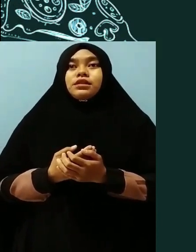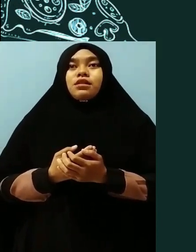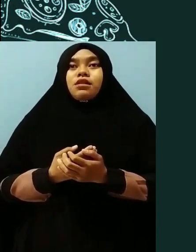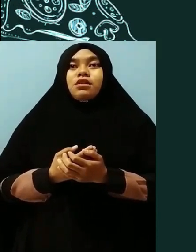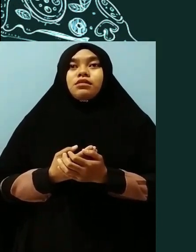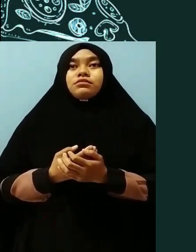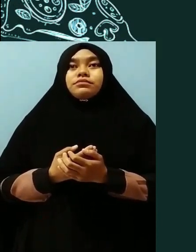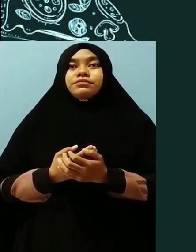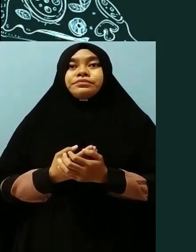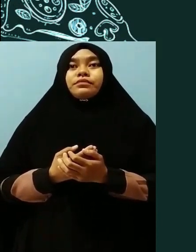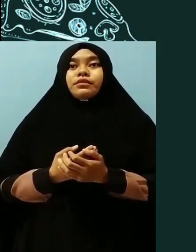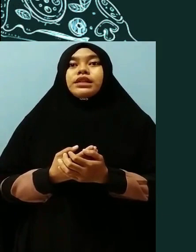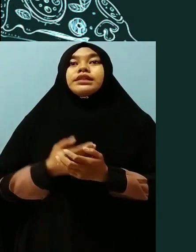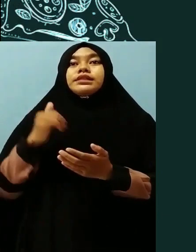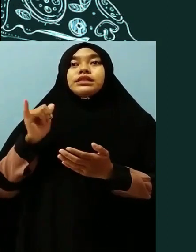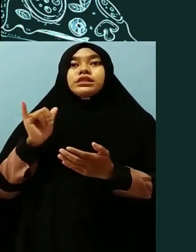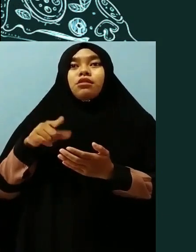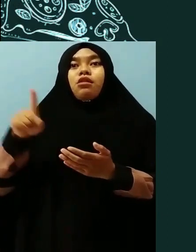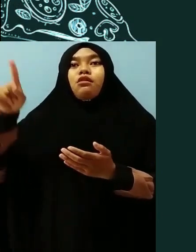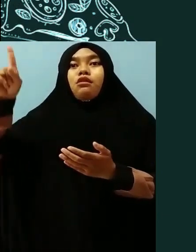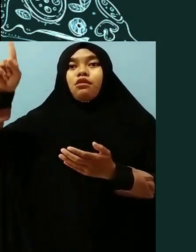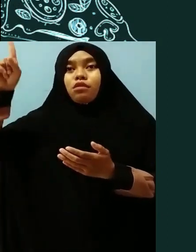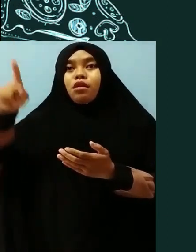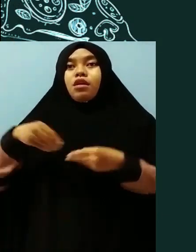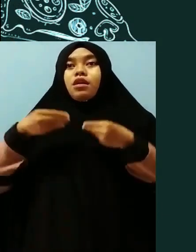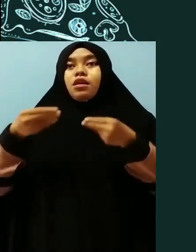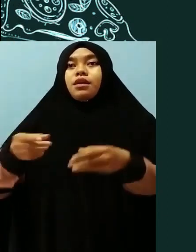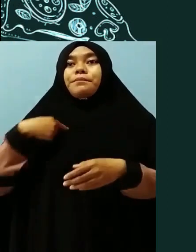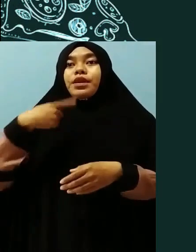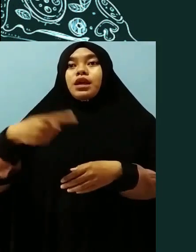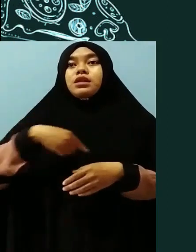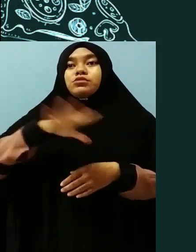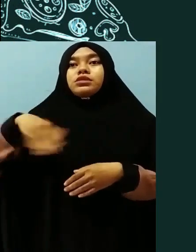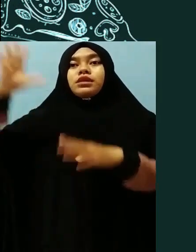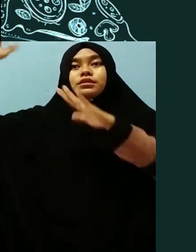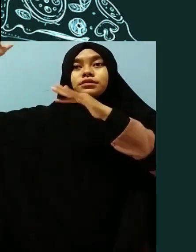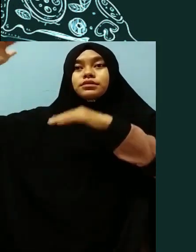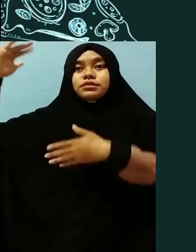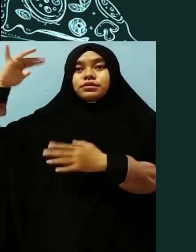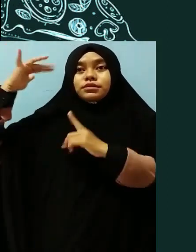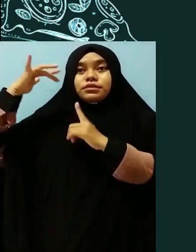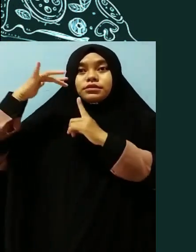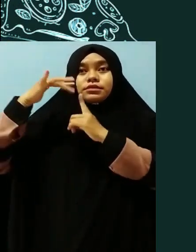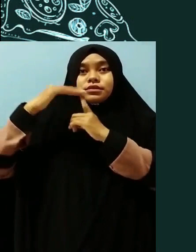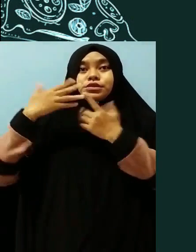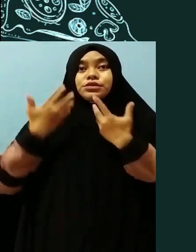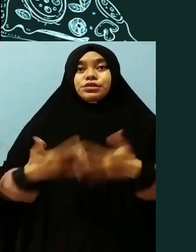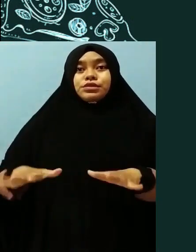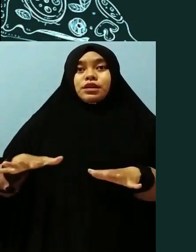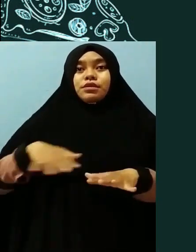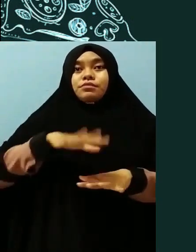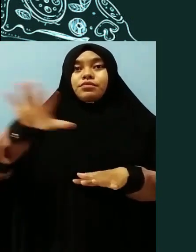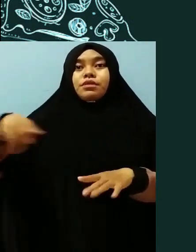azabannar. Yang artinya, ya Allah, berkahilah kepada kami